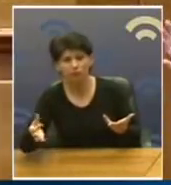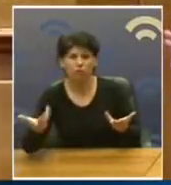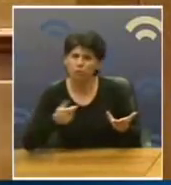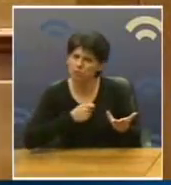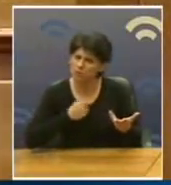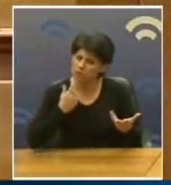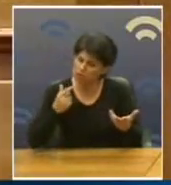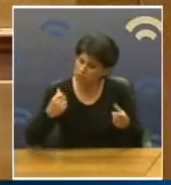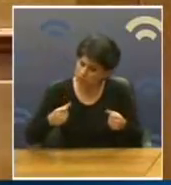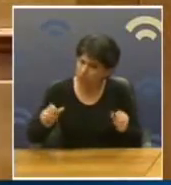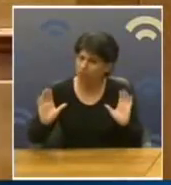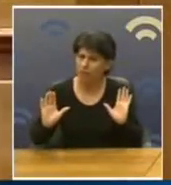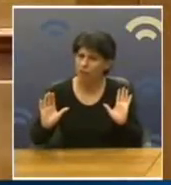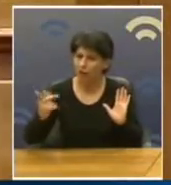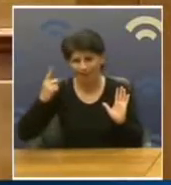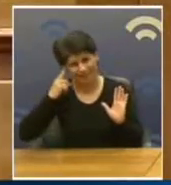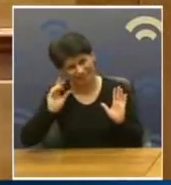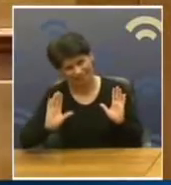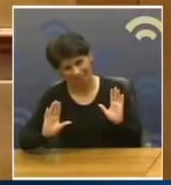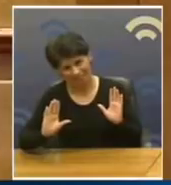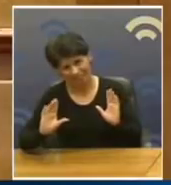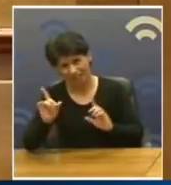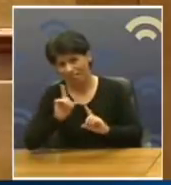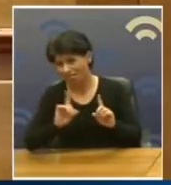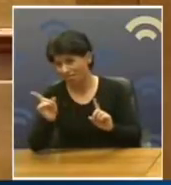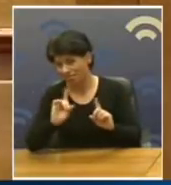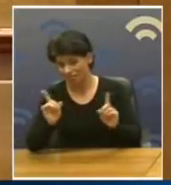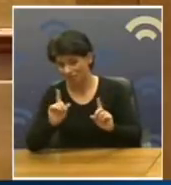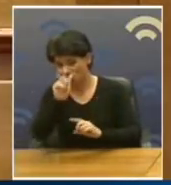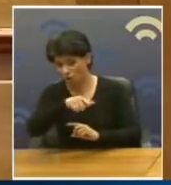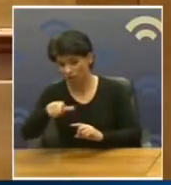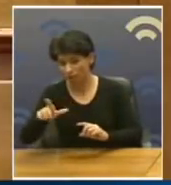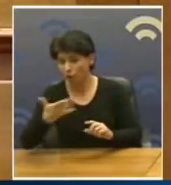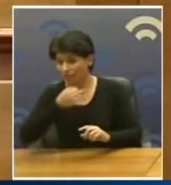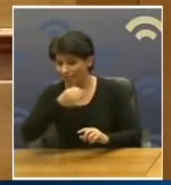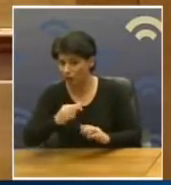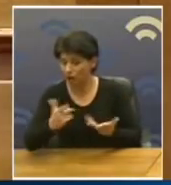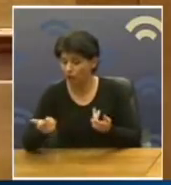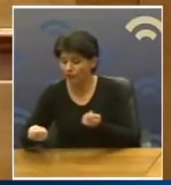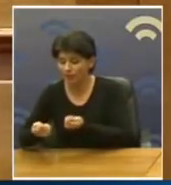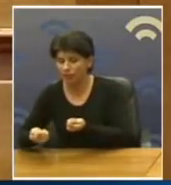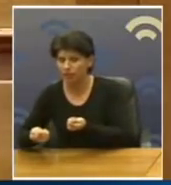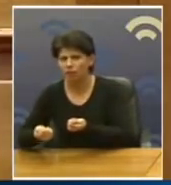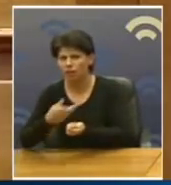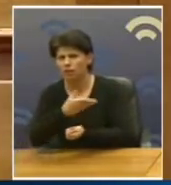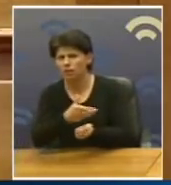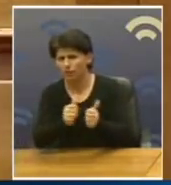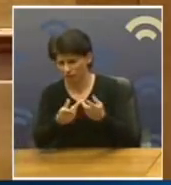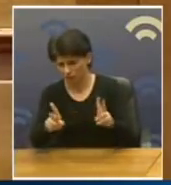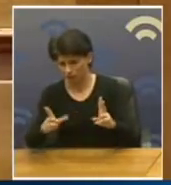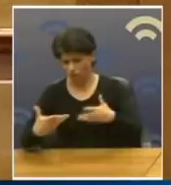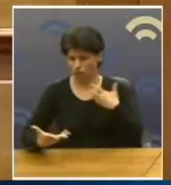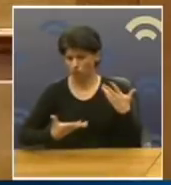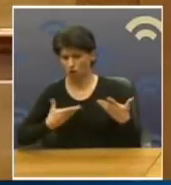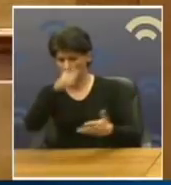δεν έχω αντίρρηση. Αλλά ξέρετε, κανείς δεν είναι ότι δηλώνει τελικά. Είναι ότι πράττει. Πόσο φιλελεύθερος και εξυγχρονιστής μπορεί να